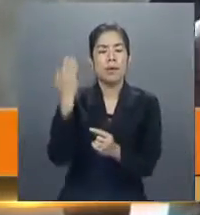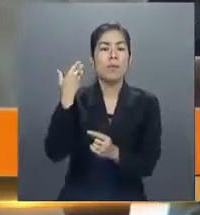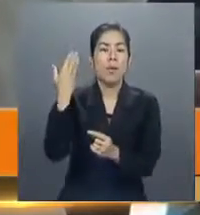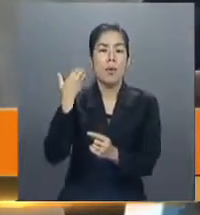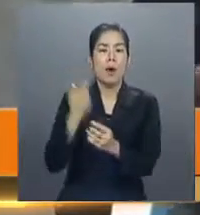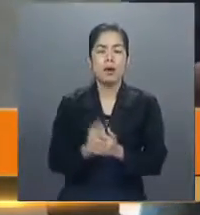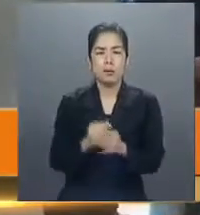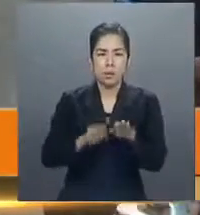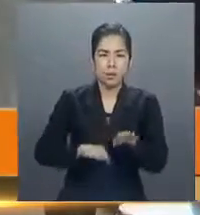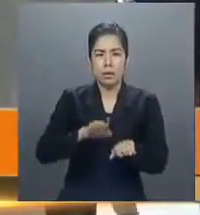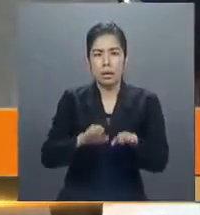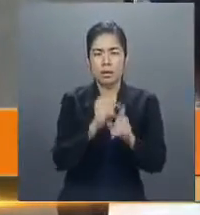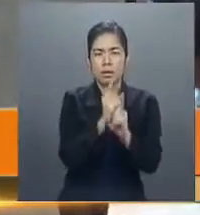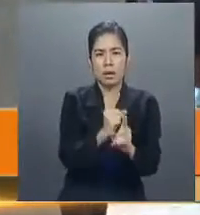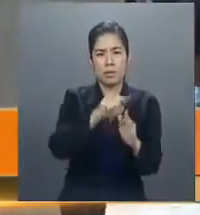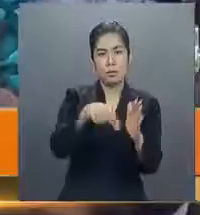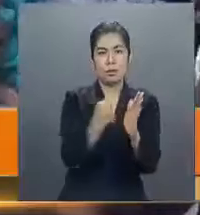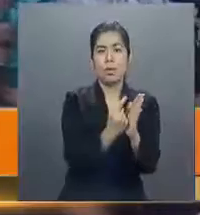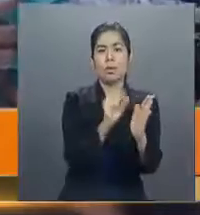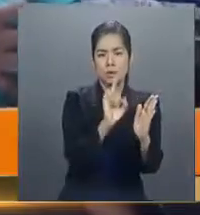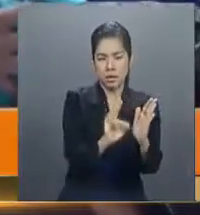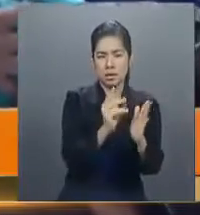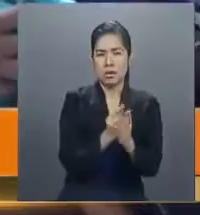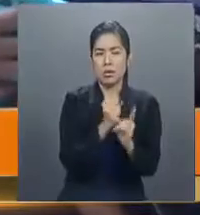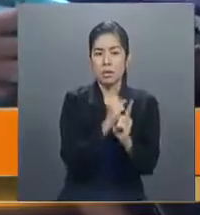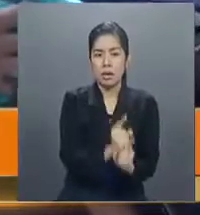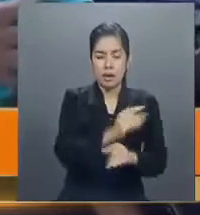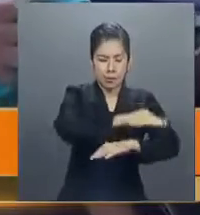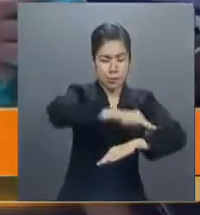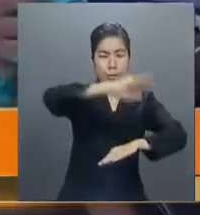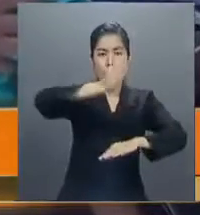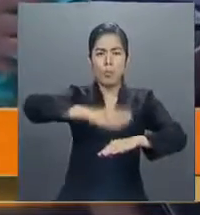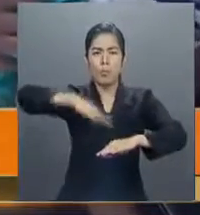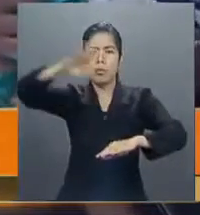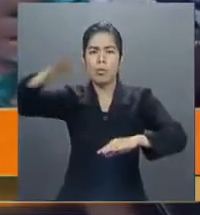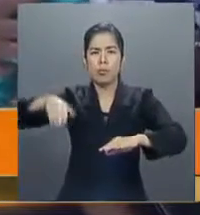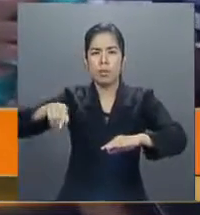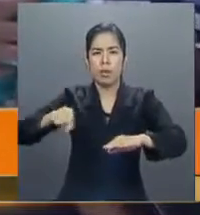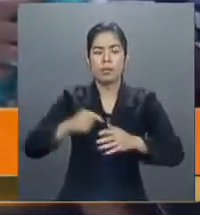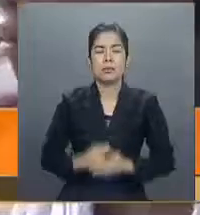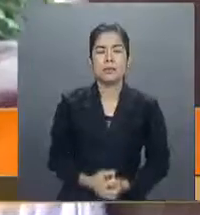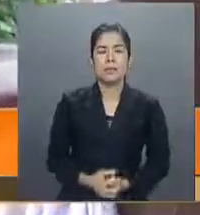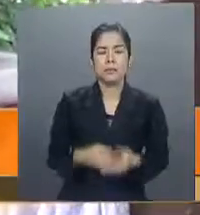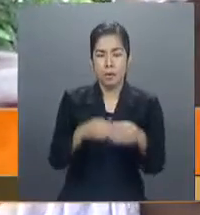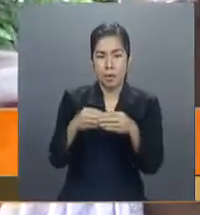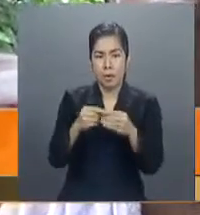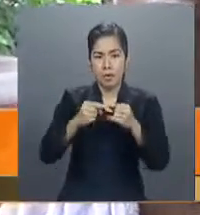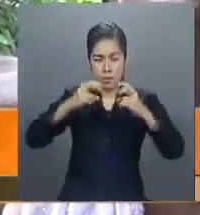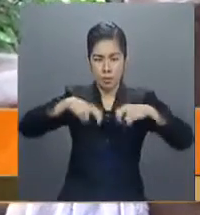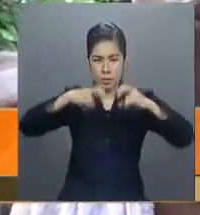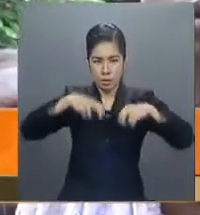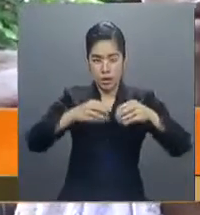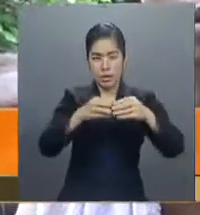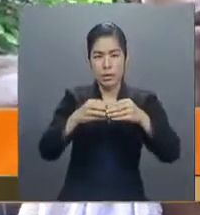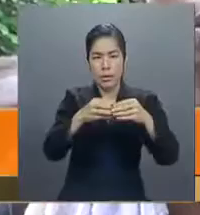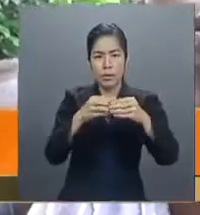เท้าค้นหานานกว่า 7ช่วโมงตลอดแนวเทือกเขาบรรทัดขณะที่ทีมวิจัยงบป่าซากร่วม